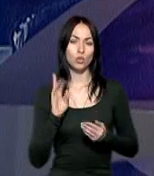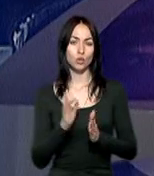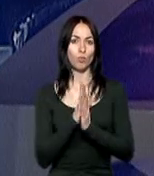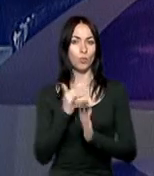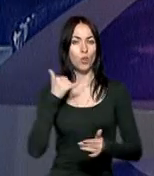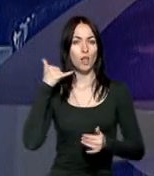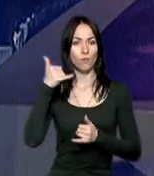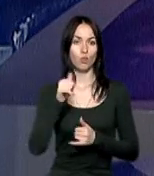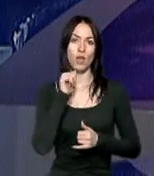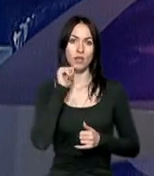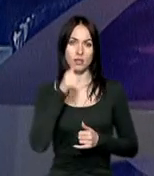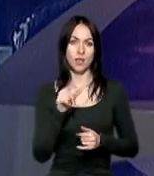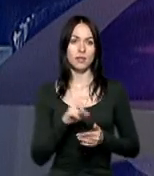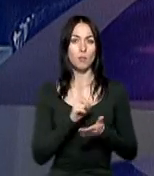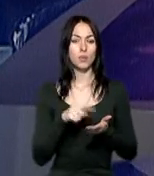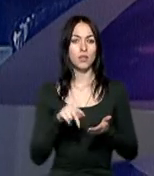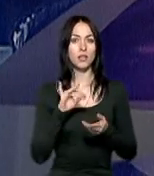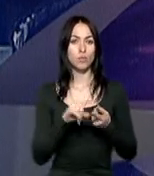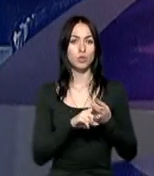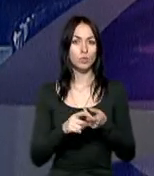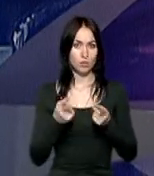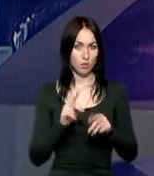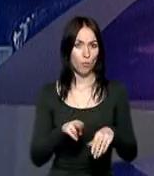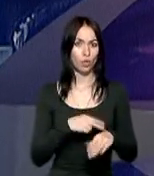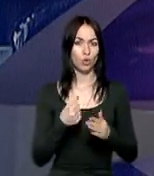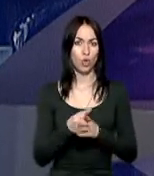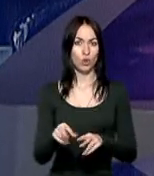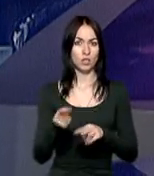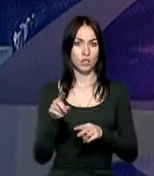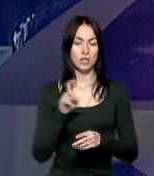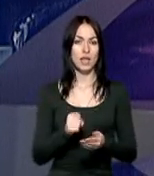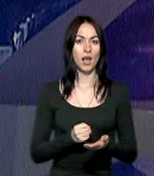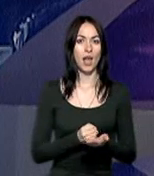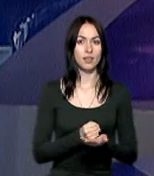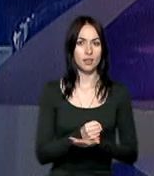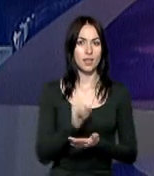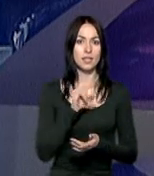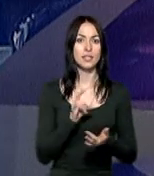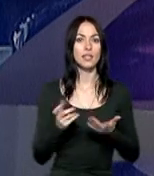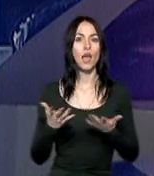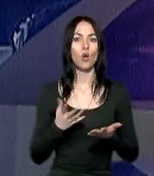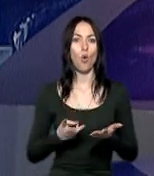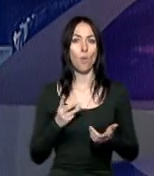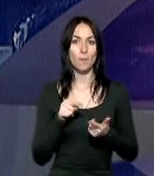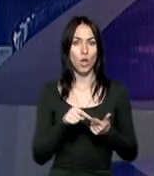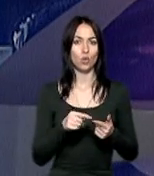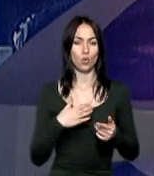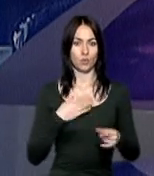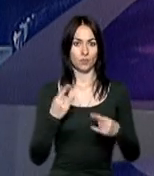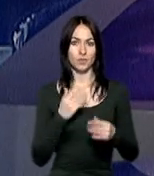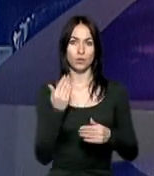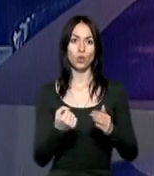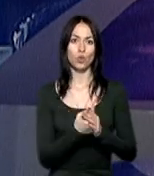телефонувати завтра. З питанням, чи причетні поліцейські до стеження за кандидаткою і з якою метою, Суспільне звернулося й